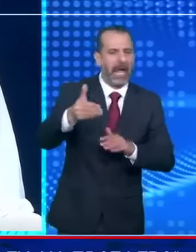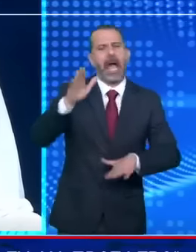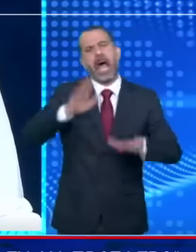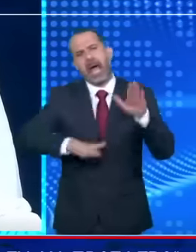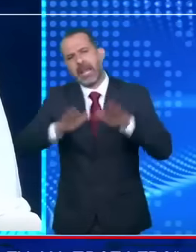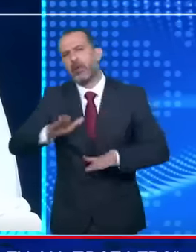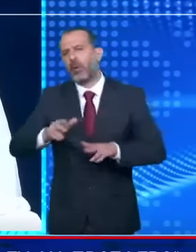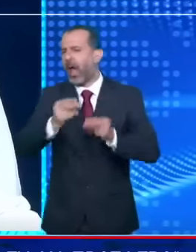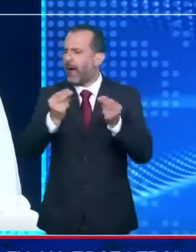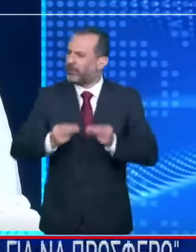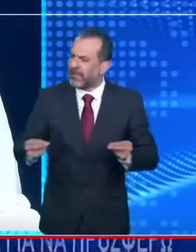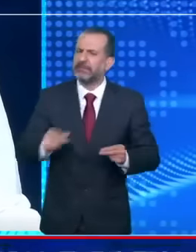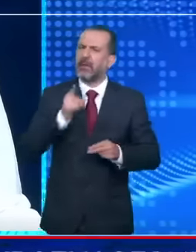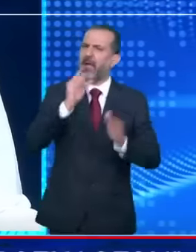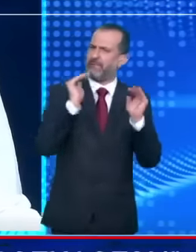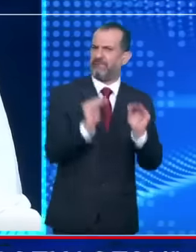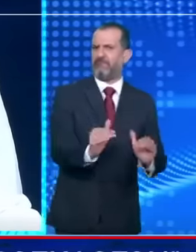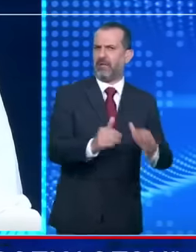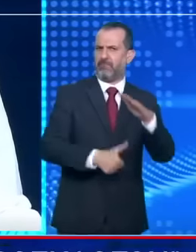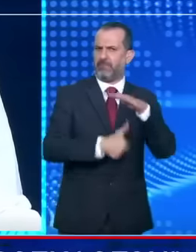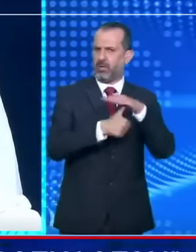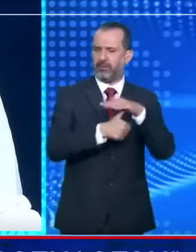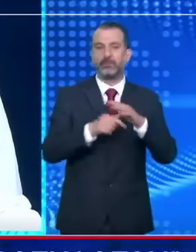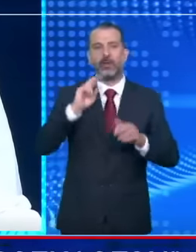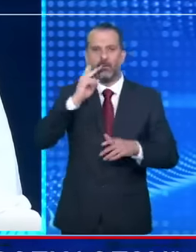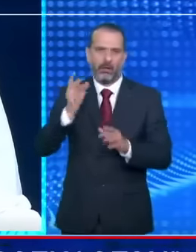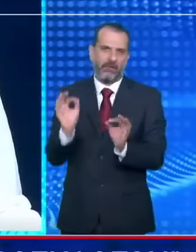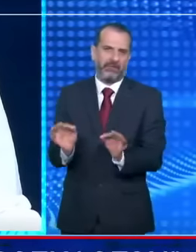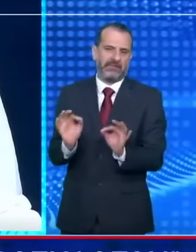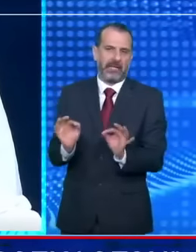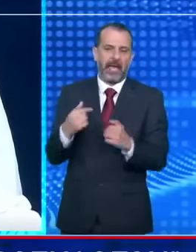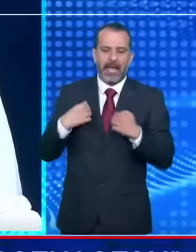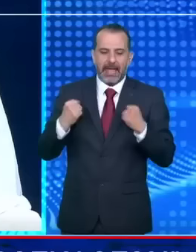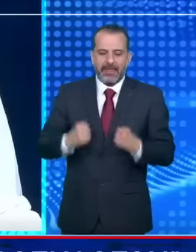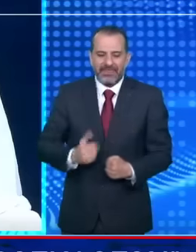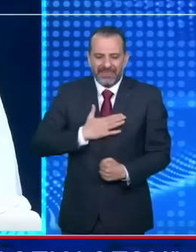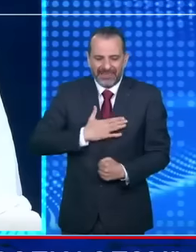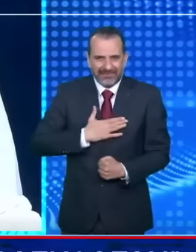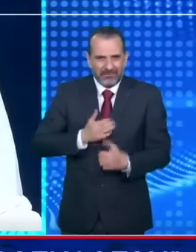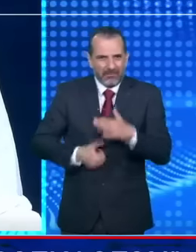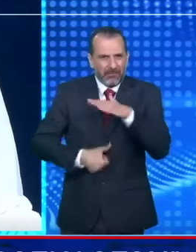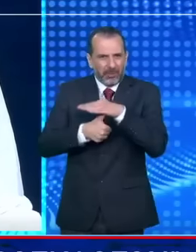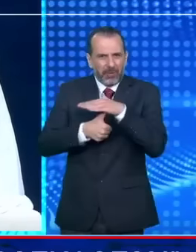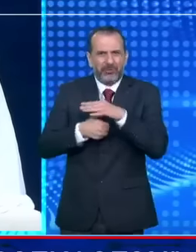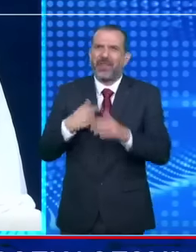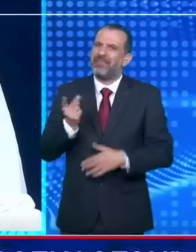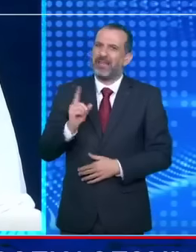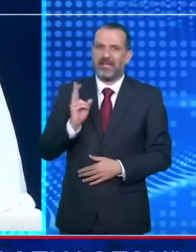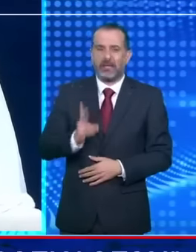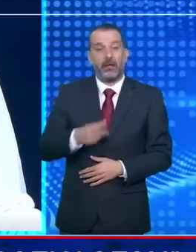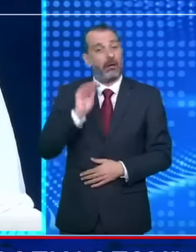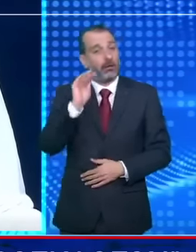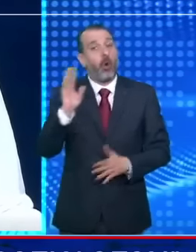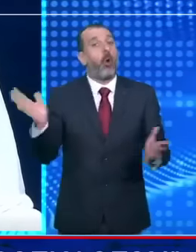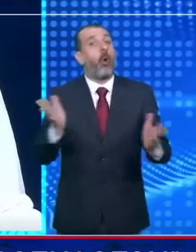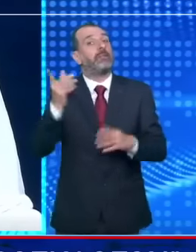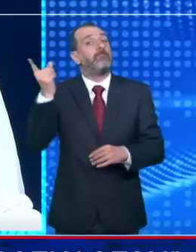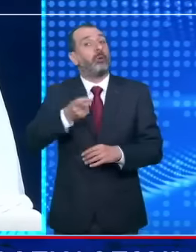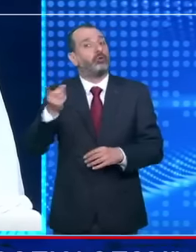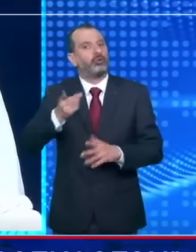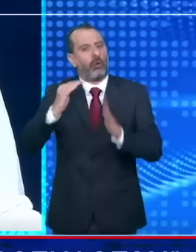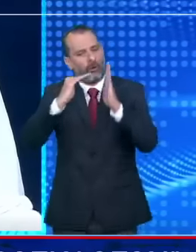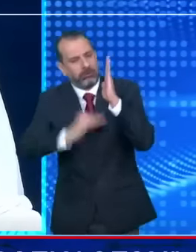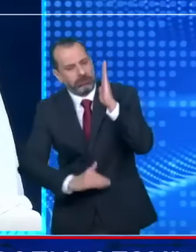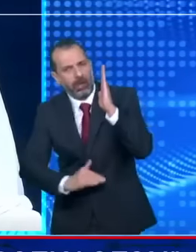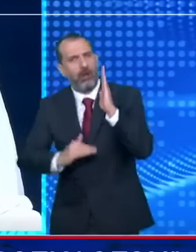διαφορά είναι ότι για άλλους, η δικιά μου θέση στον ΣΥΡΙΖΑ δεν κινδυνεύει, ξέρετε. Με όποιο ποσοστό θα μείνετε. Δεν πρόκειται εγώ να